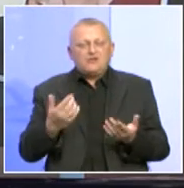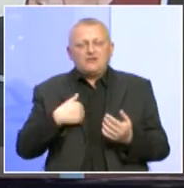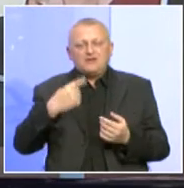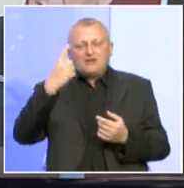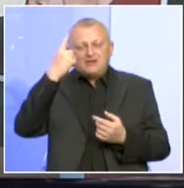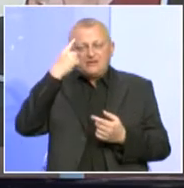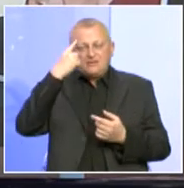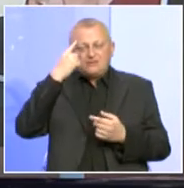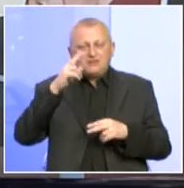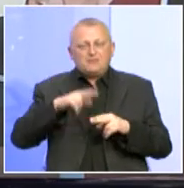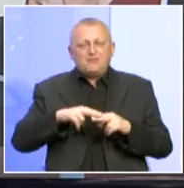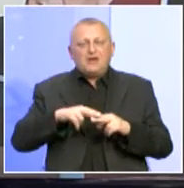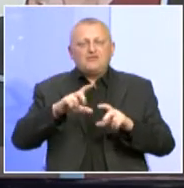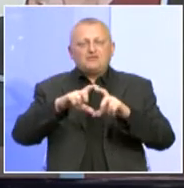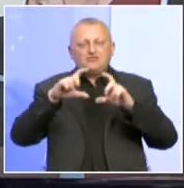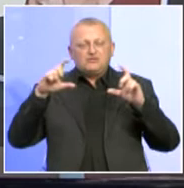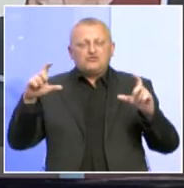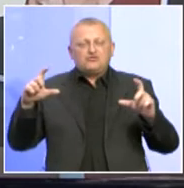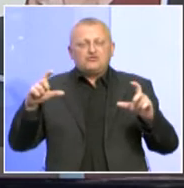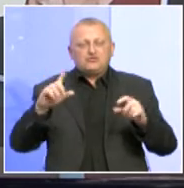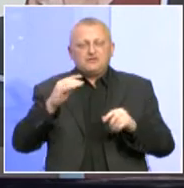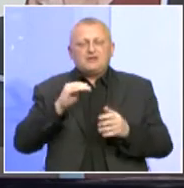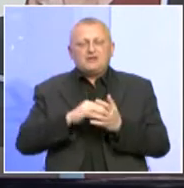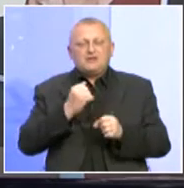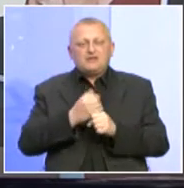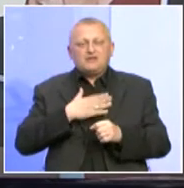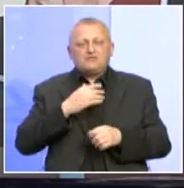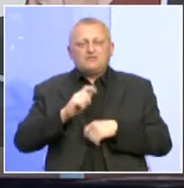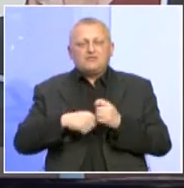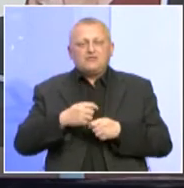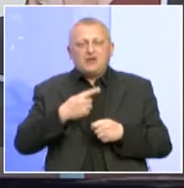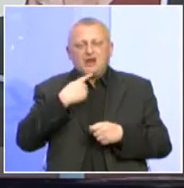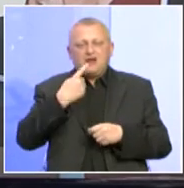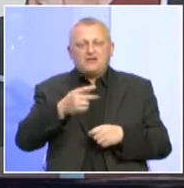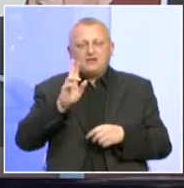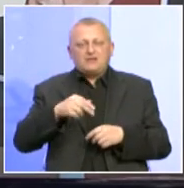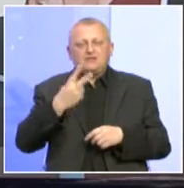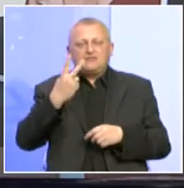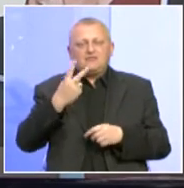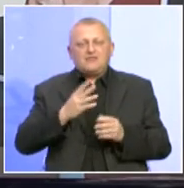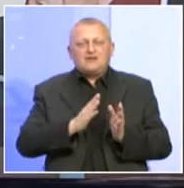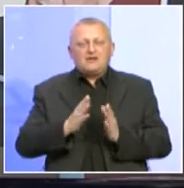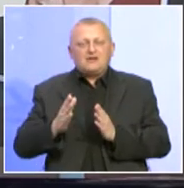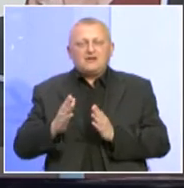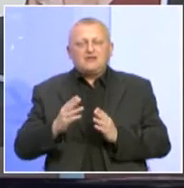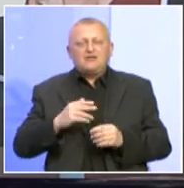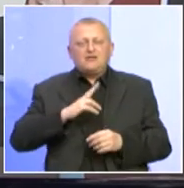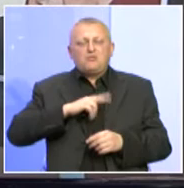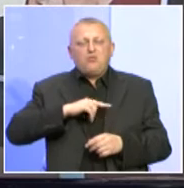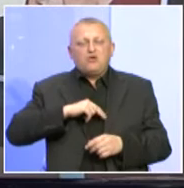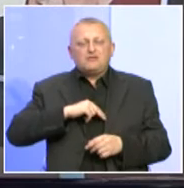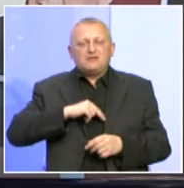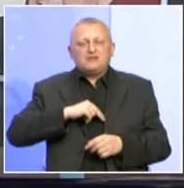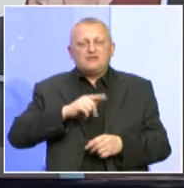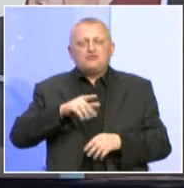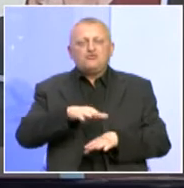mislim da pravosudne institucije treba da rade svoj posao. Moram da kažem, imao sam dva deda koji su bili žandari, policajci.